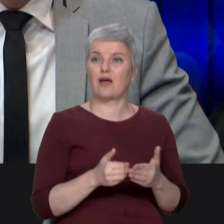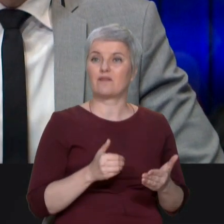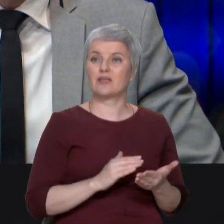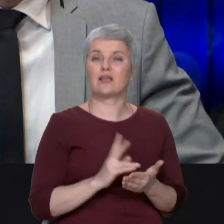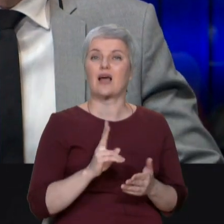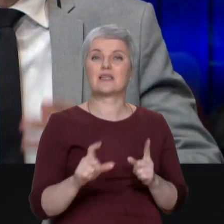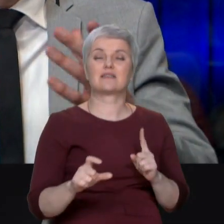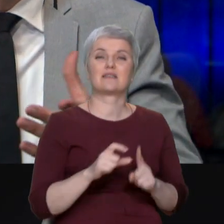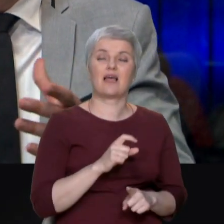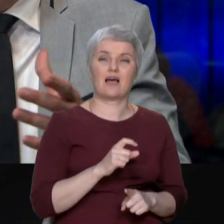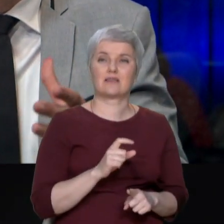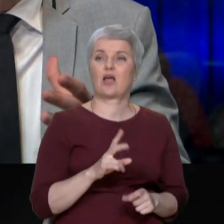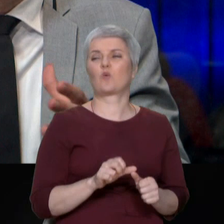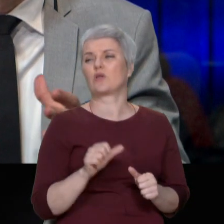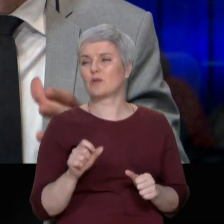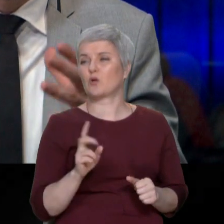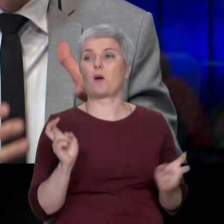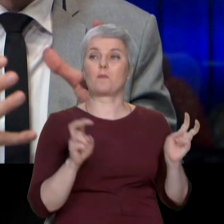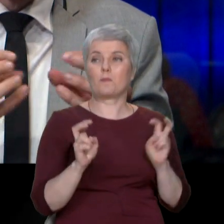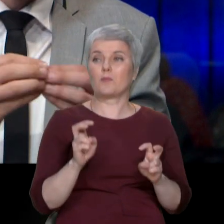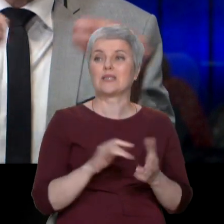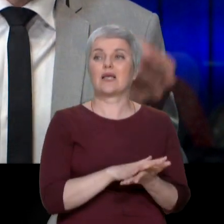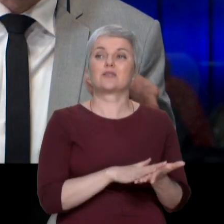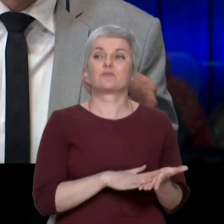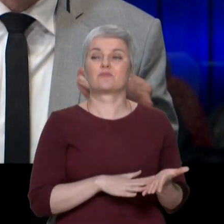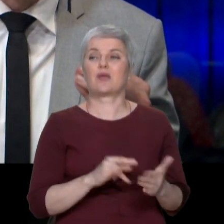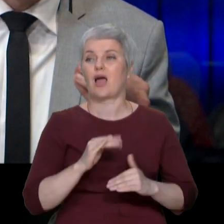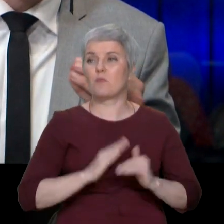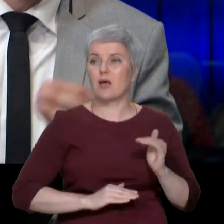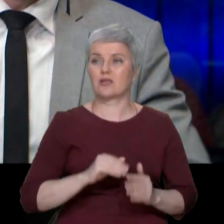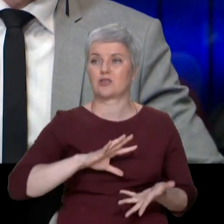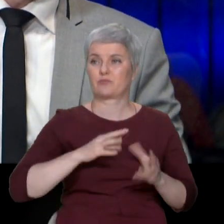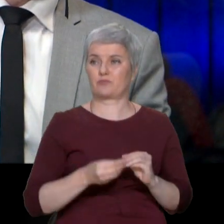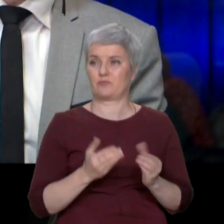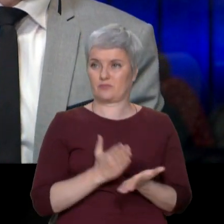якась реакція, так, окрім того, що вони приходять? Чи є якісь практичні кейси?